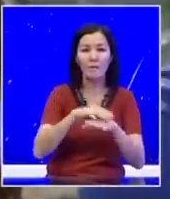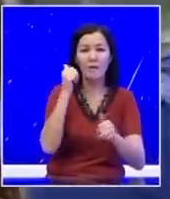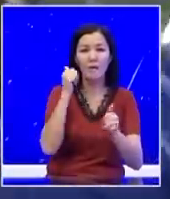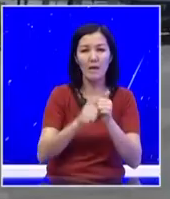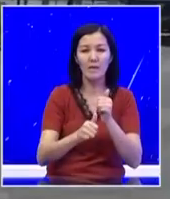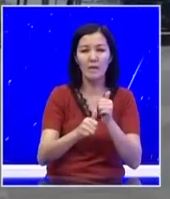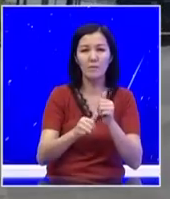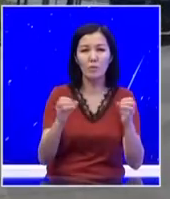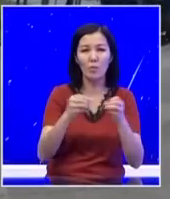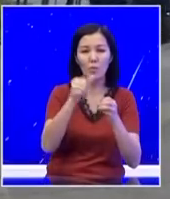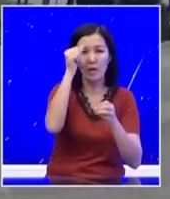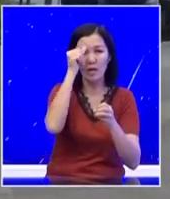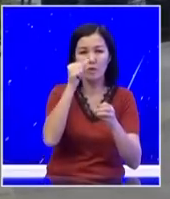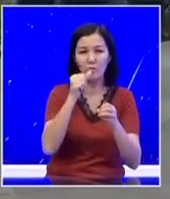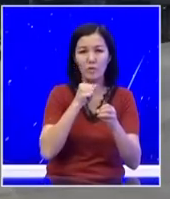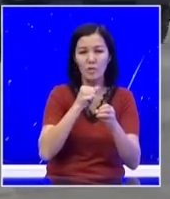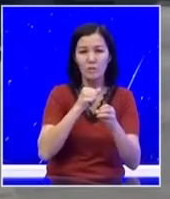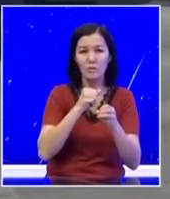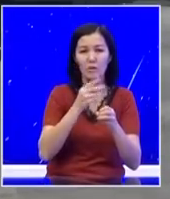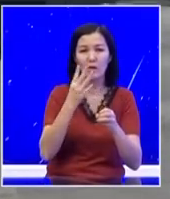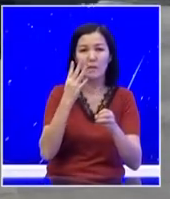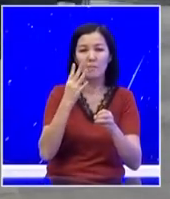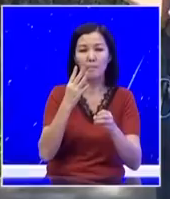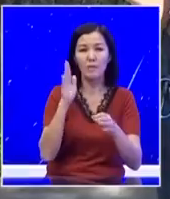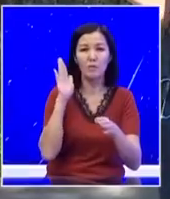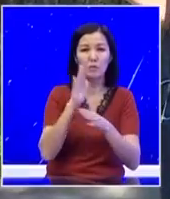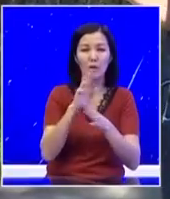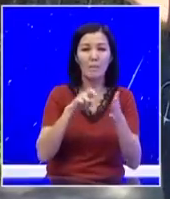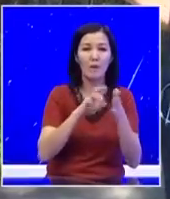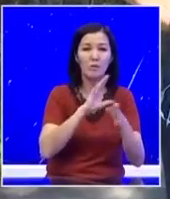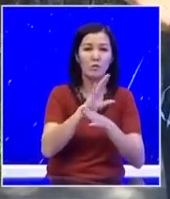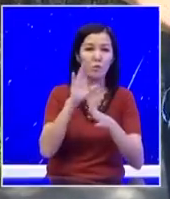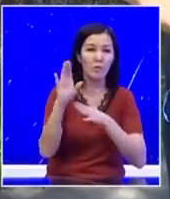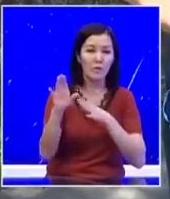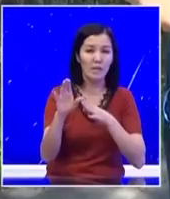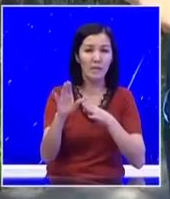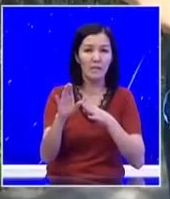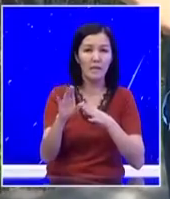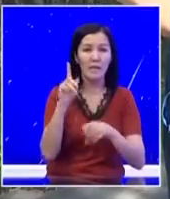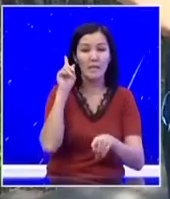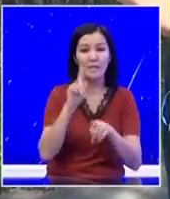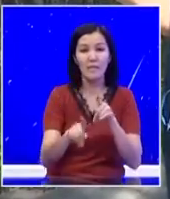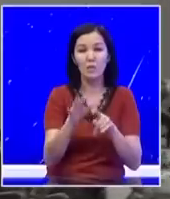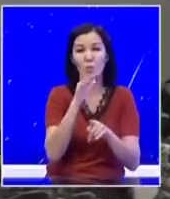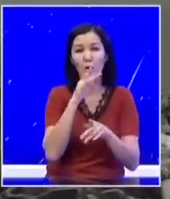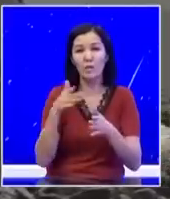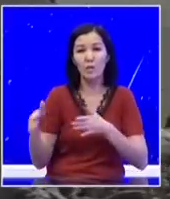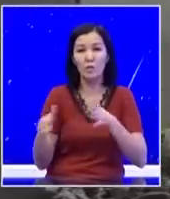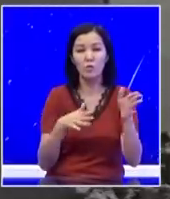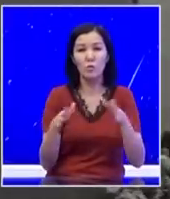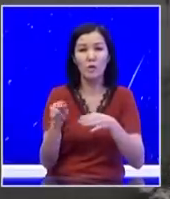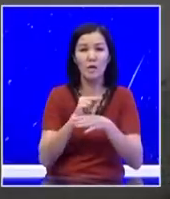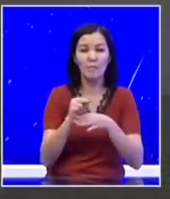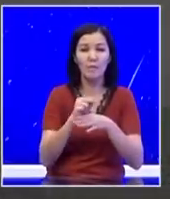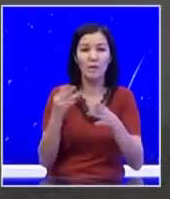10 айлық есептік көрсеткіш көлемінде 5 ұйғарым хат жолдады. Енді шектеулі мерзім ішінде жолдар қалпына